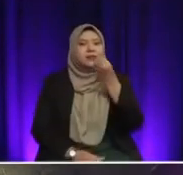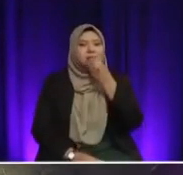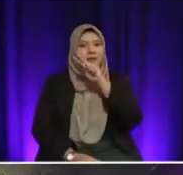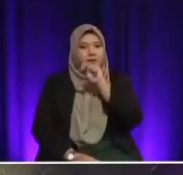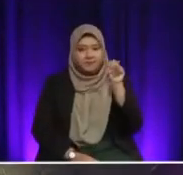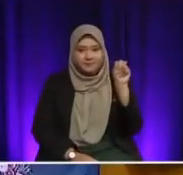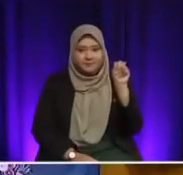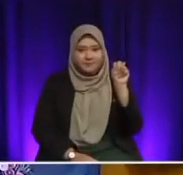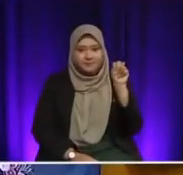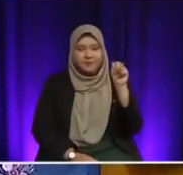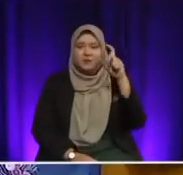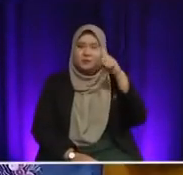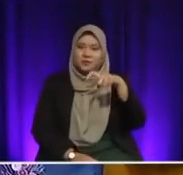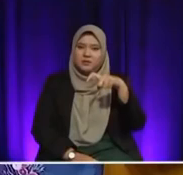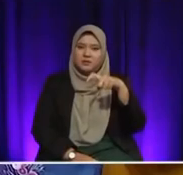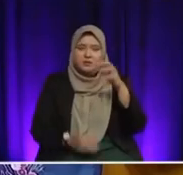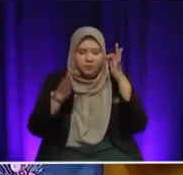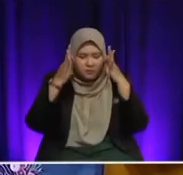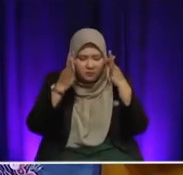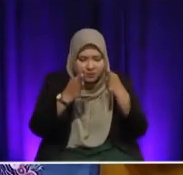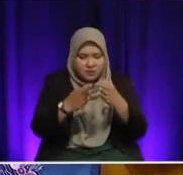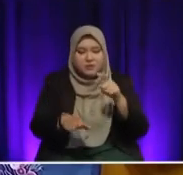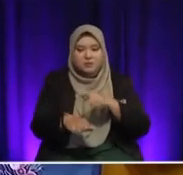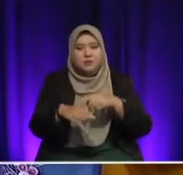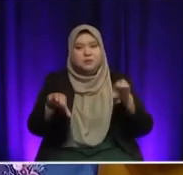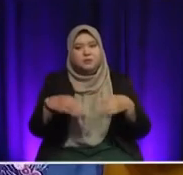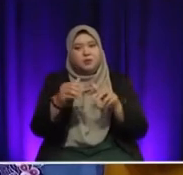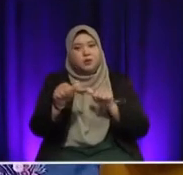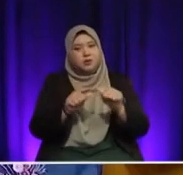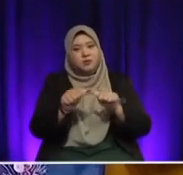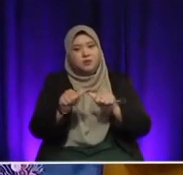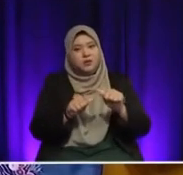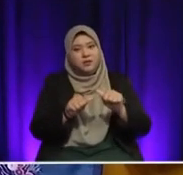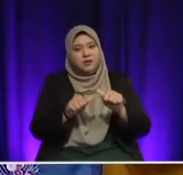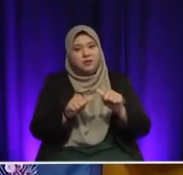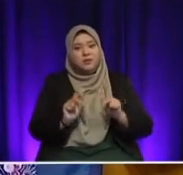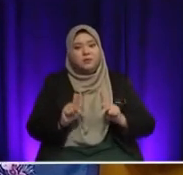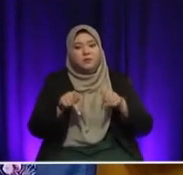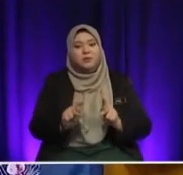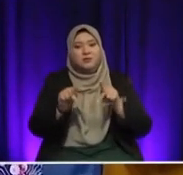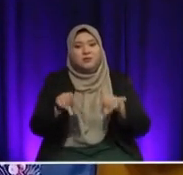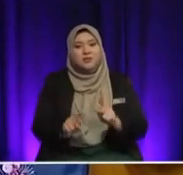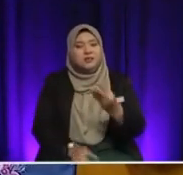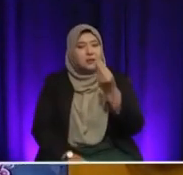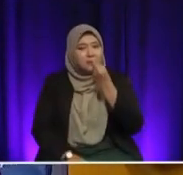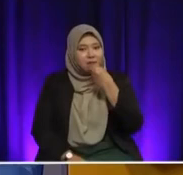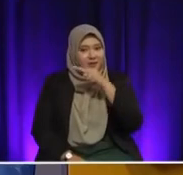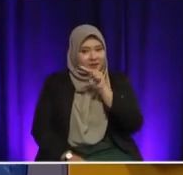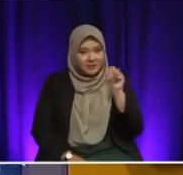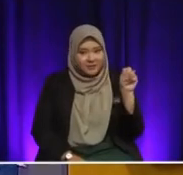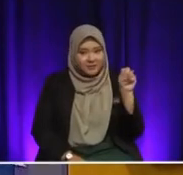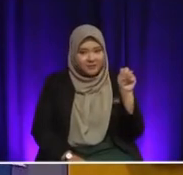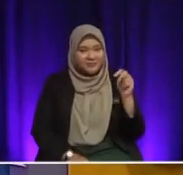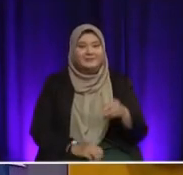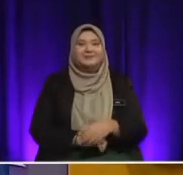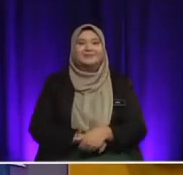ada pengalaman. Bila ada pengalaman tu, mereka boleh ingatlah. Lebih mudah mengingat. Ya, sebab kalau nak